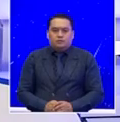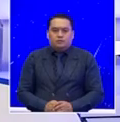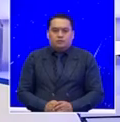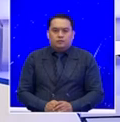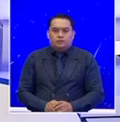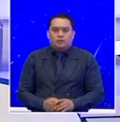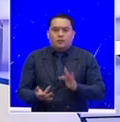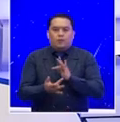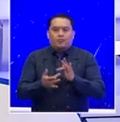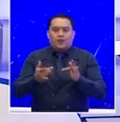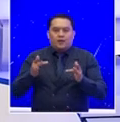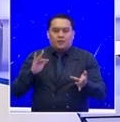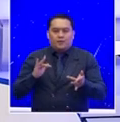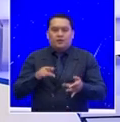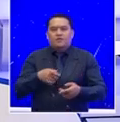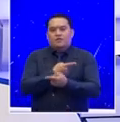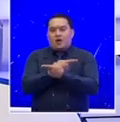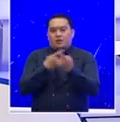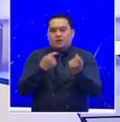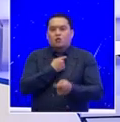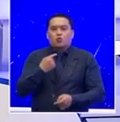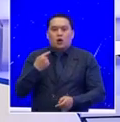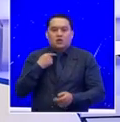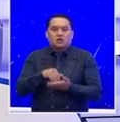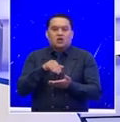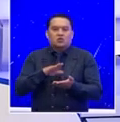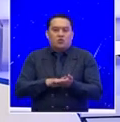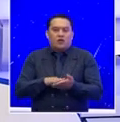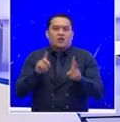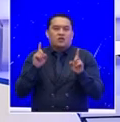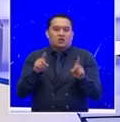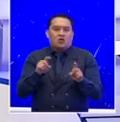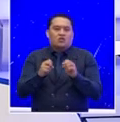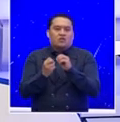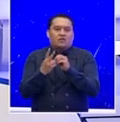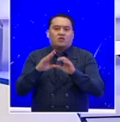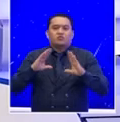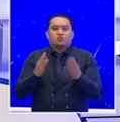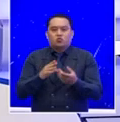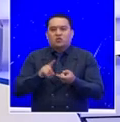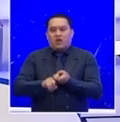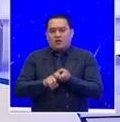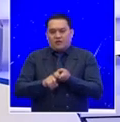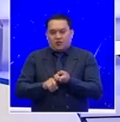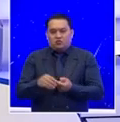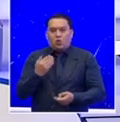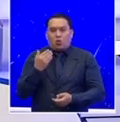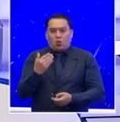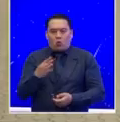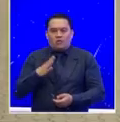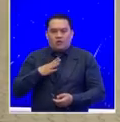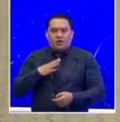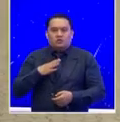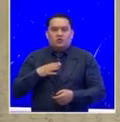На просторах социальных сетей появилась информация, что в Талдыкургане зарегистрировано 12 случаев заражения коронавирусом.